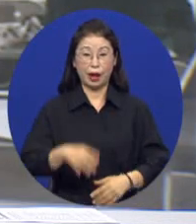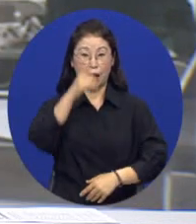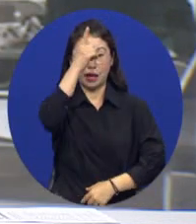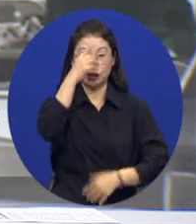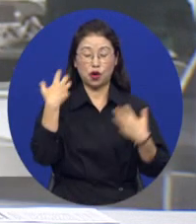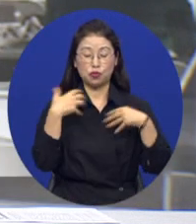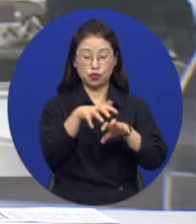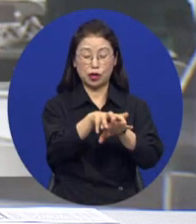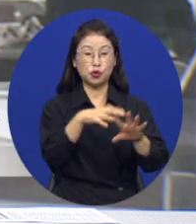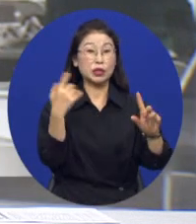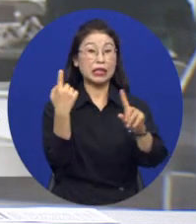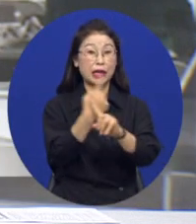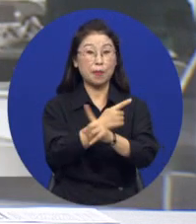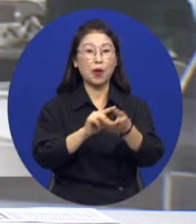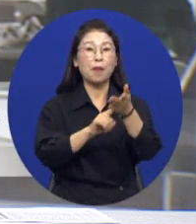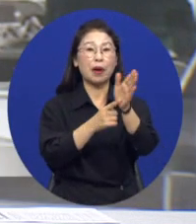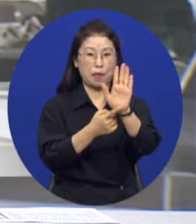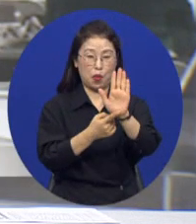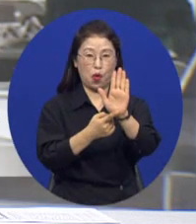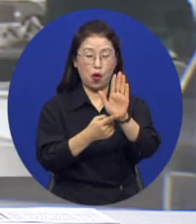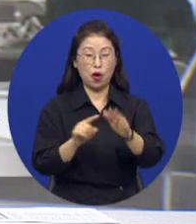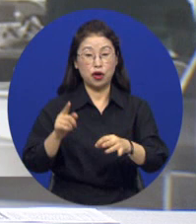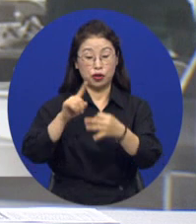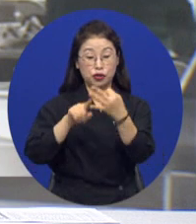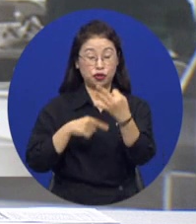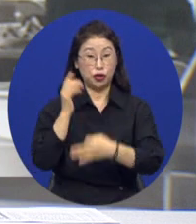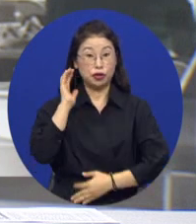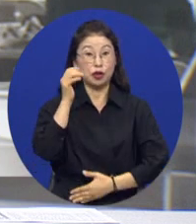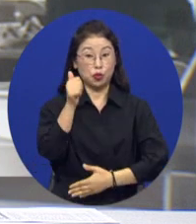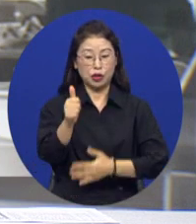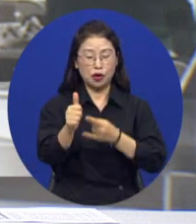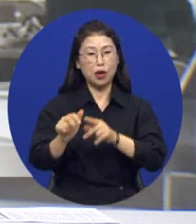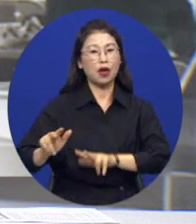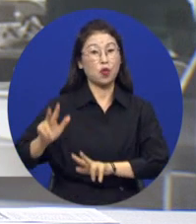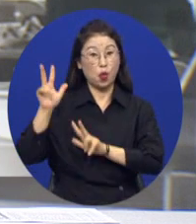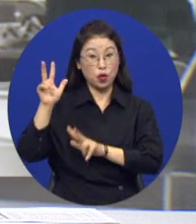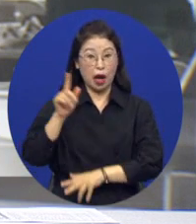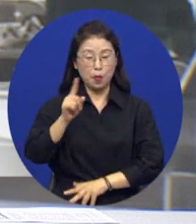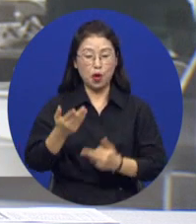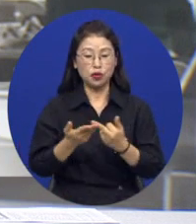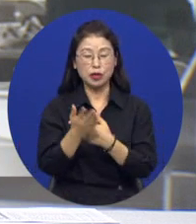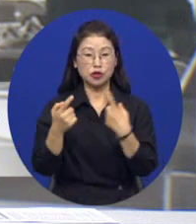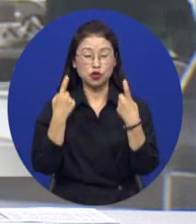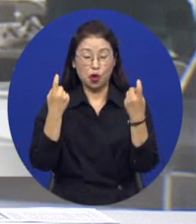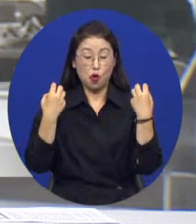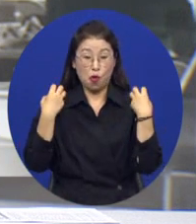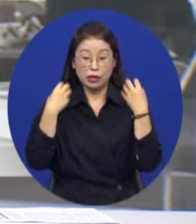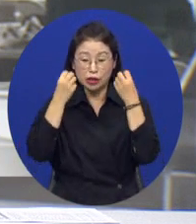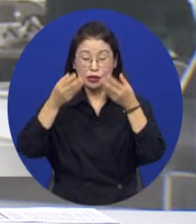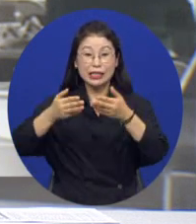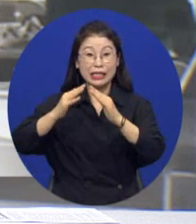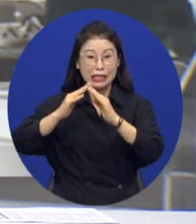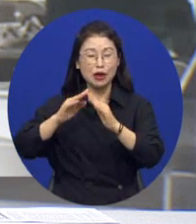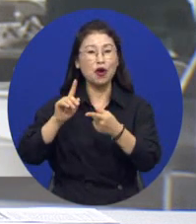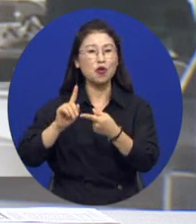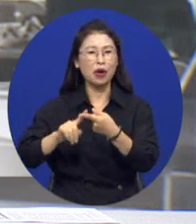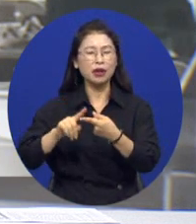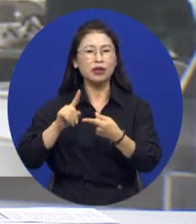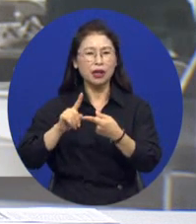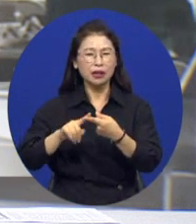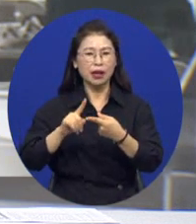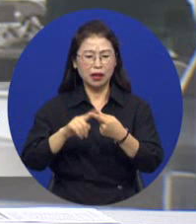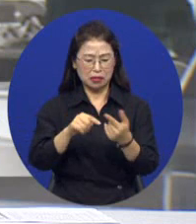정부가 조직 개편 방안을 발표한 가운데 윤석열 대통령의 공약인 제주 관광청 신설이